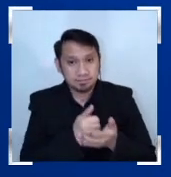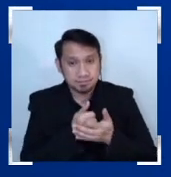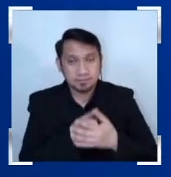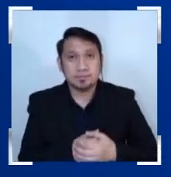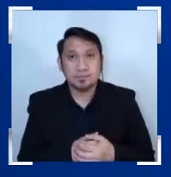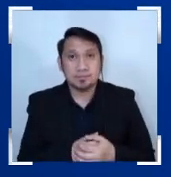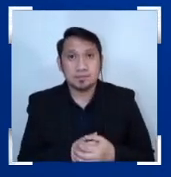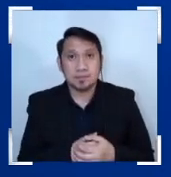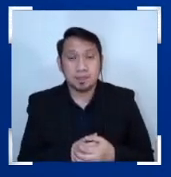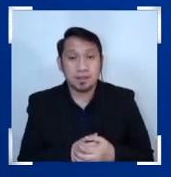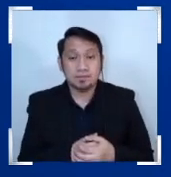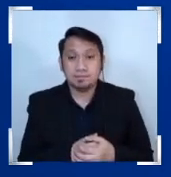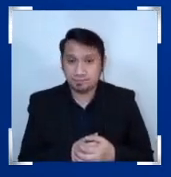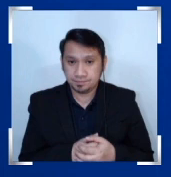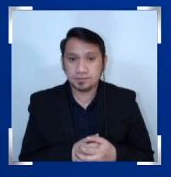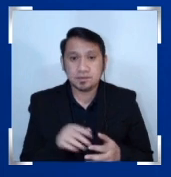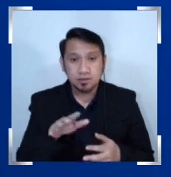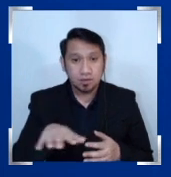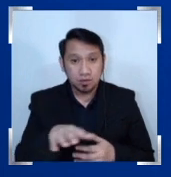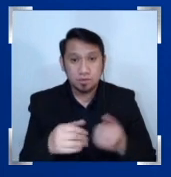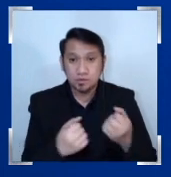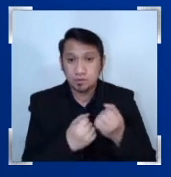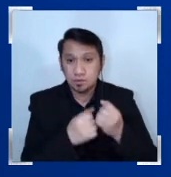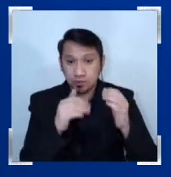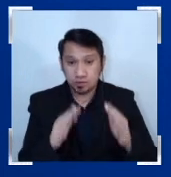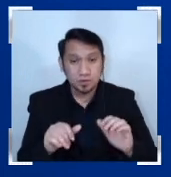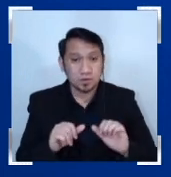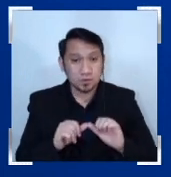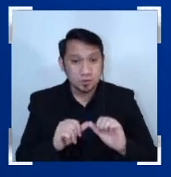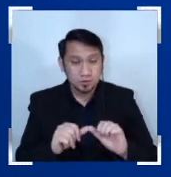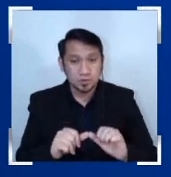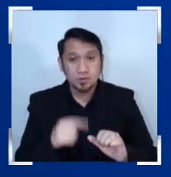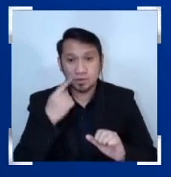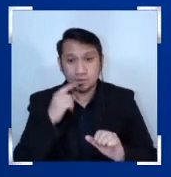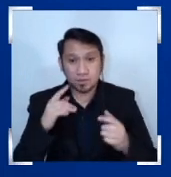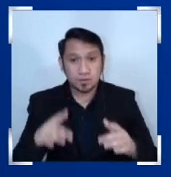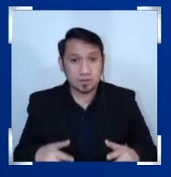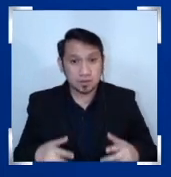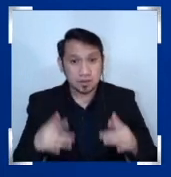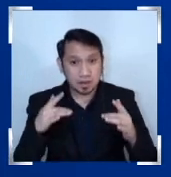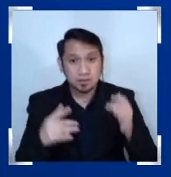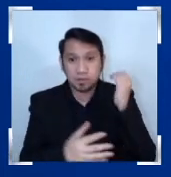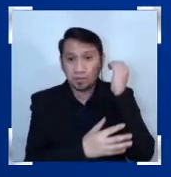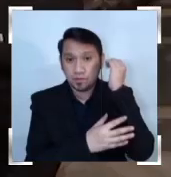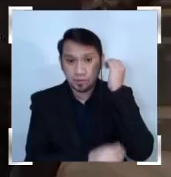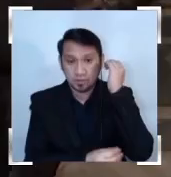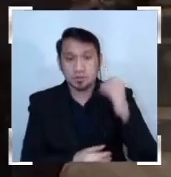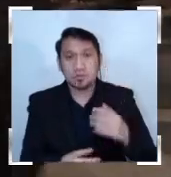niya sa mga taga-suporta, ipagpatuloy ito para iangat ang buhay ng mga nasa laylayan, kahanay man o hindi.